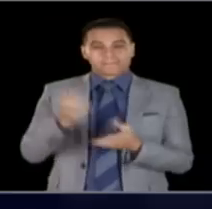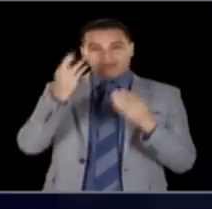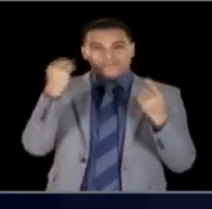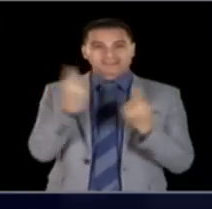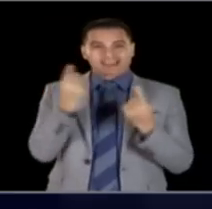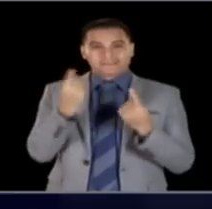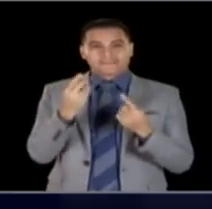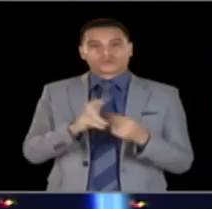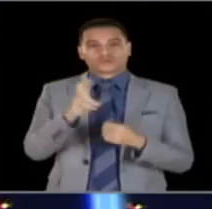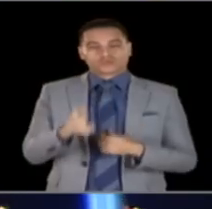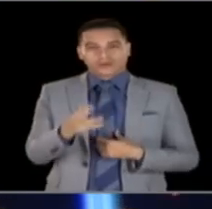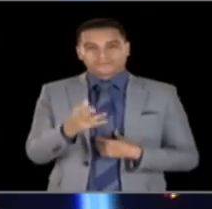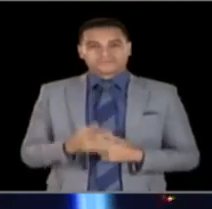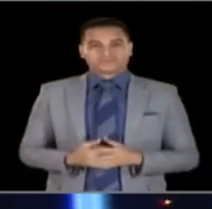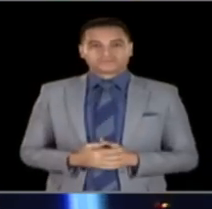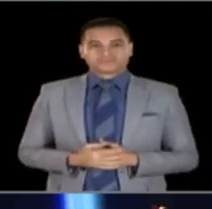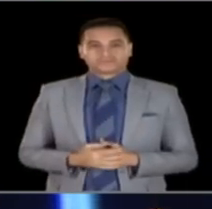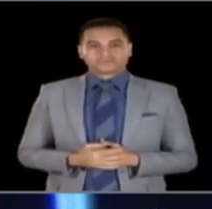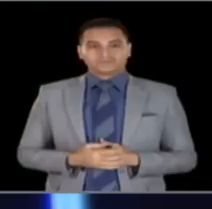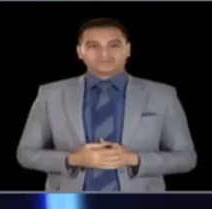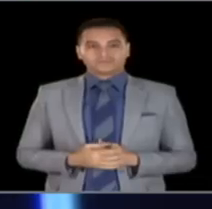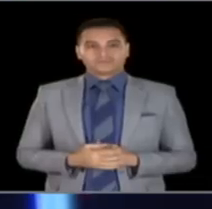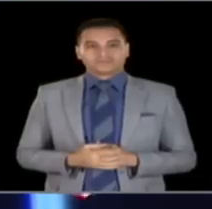معلومات عامة، والسؤال هو